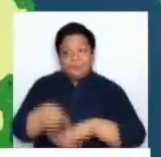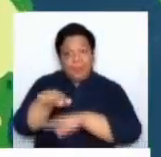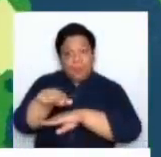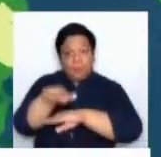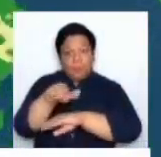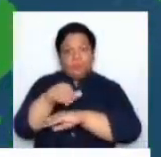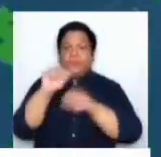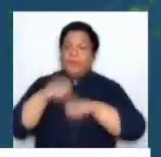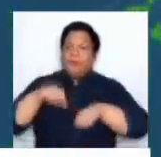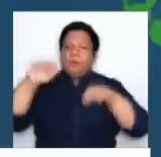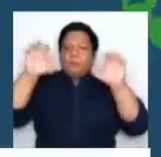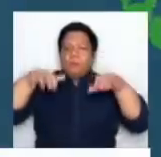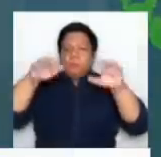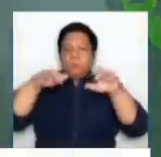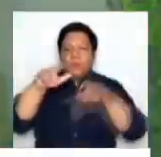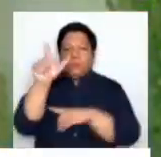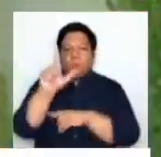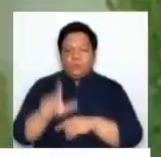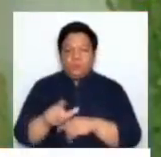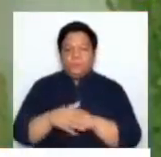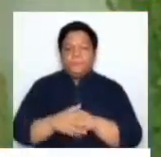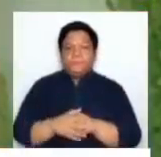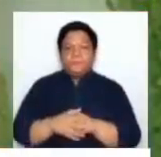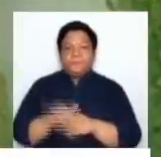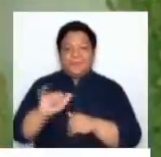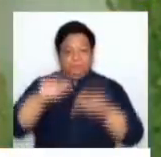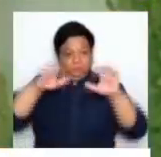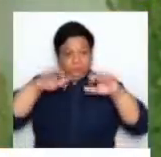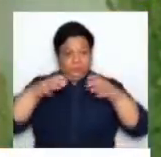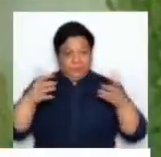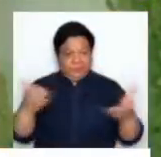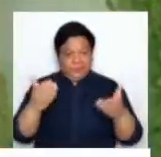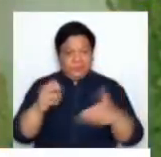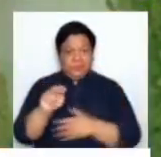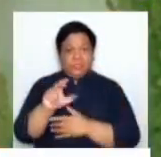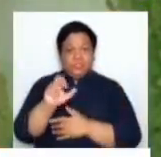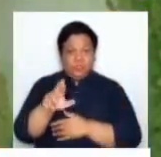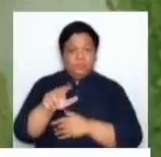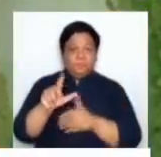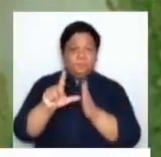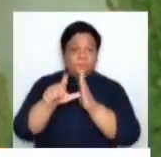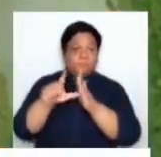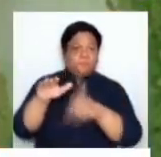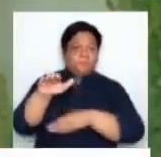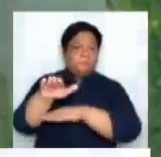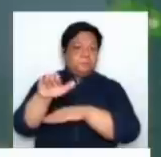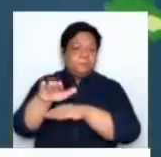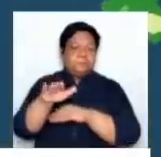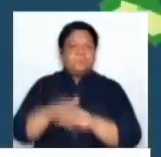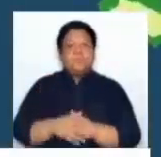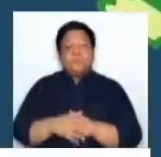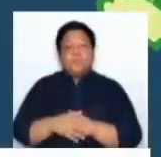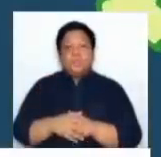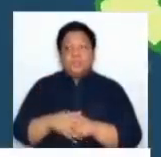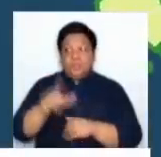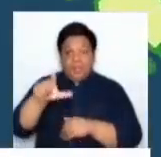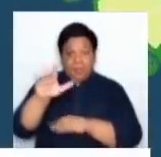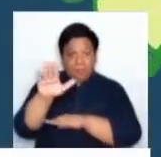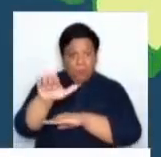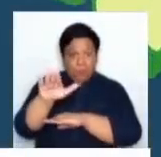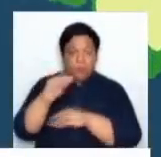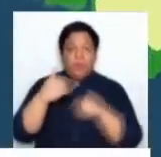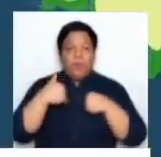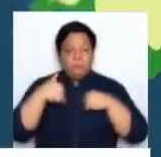bahagi ng Luzon. May tsansa din ng ulan sa ilang bahagi ng Metro Manila sa hapon. At sa hapon din po uulanin ang maraming lugar